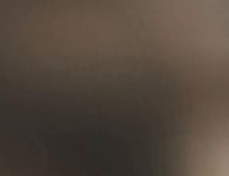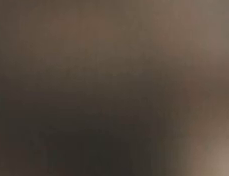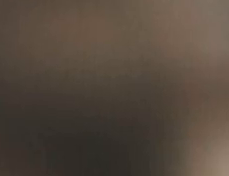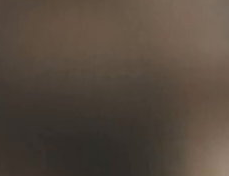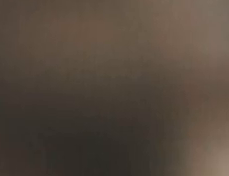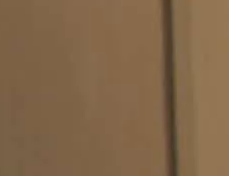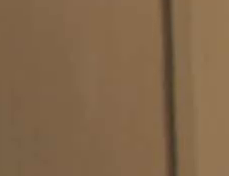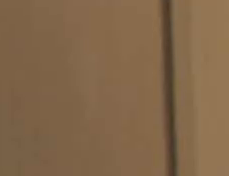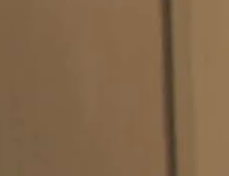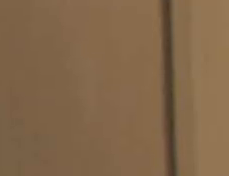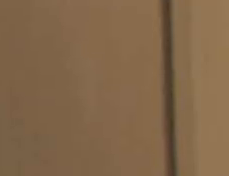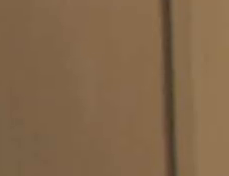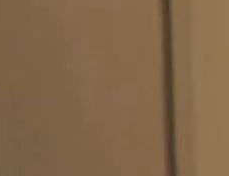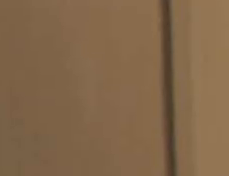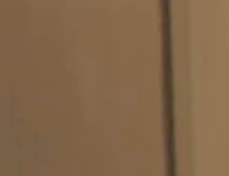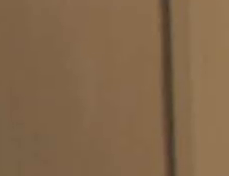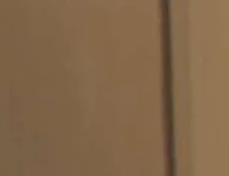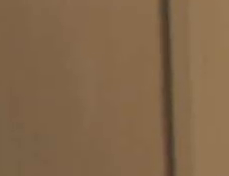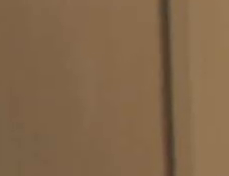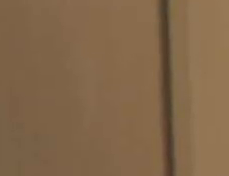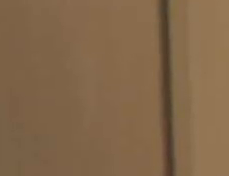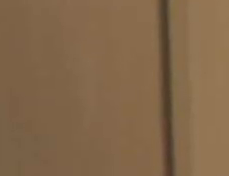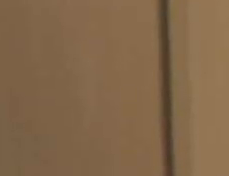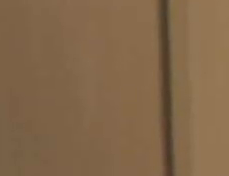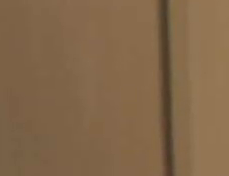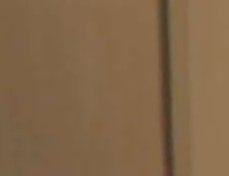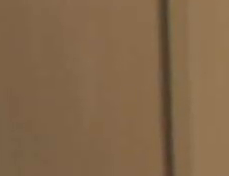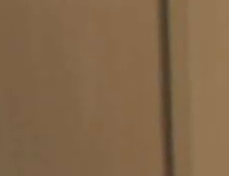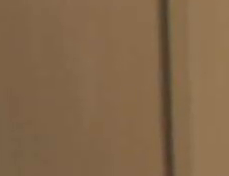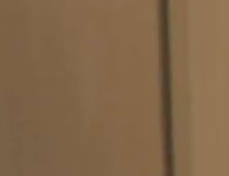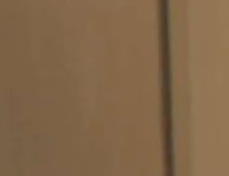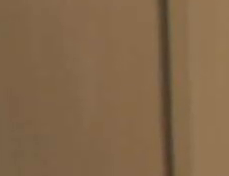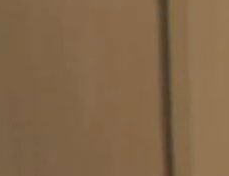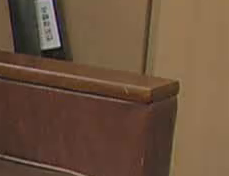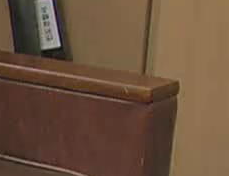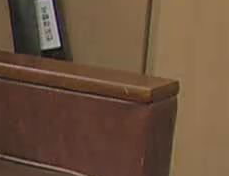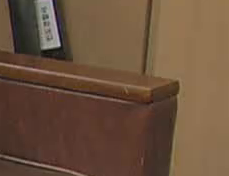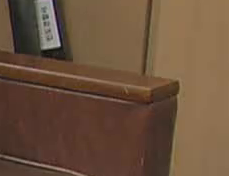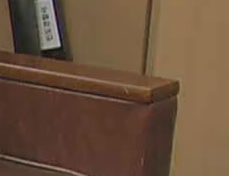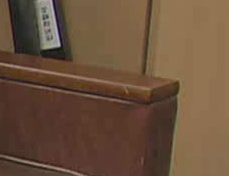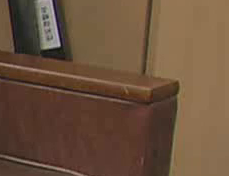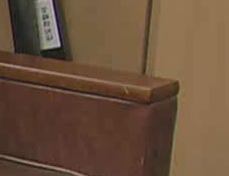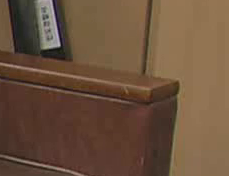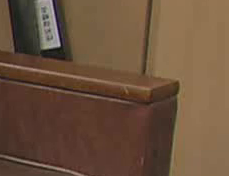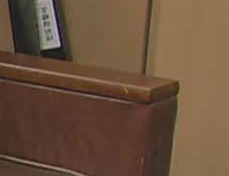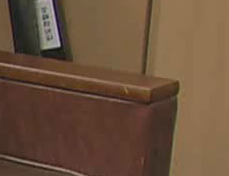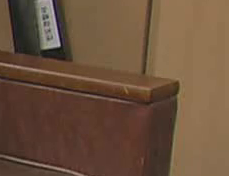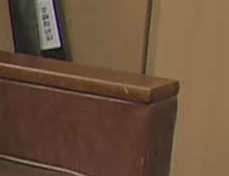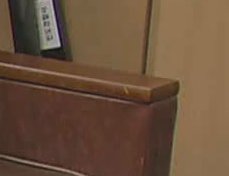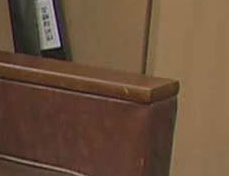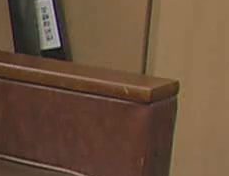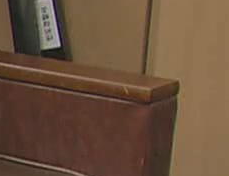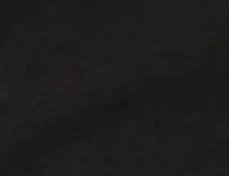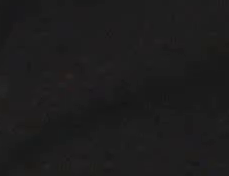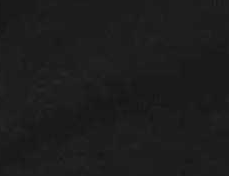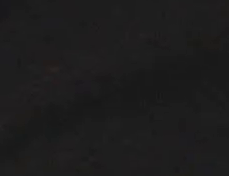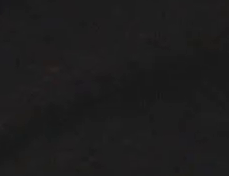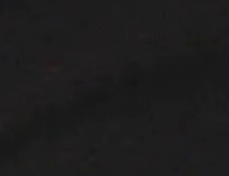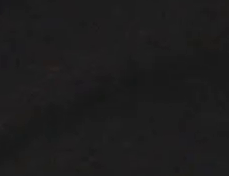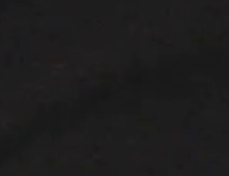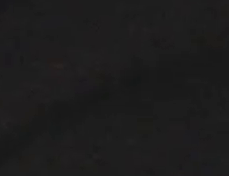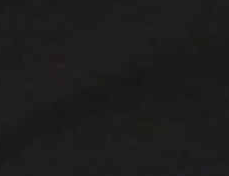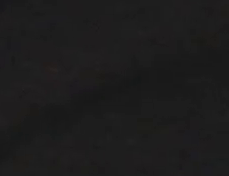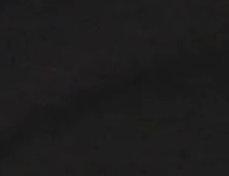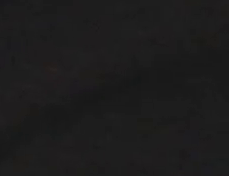참여한 이 단체는 세월호 시설 이전을 수차례 요구했는데도 지켜지지 않고 있다며 보다 못해 나섰다고 밝혔습니다.